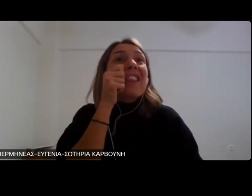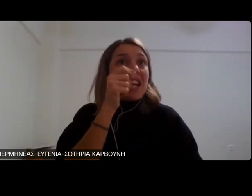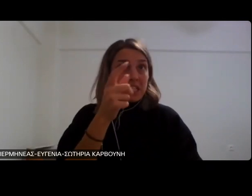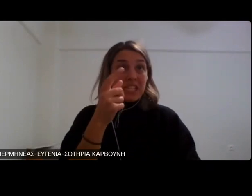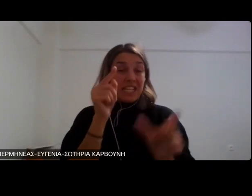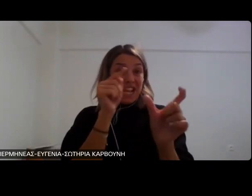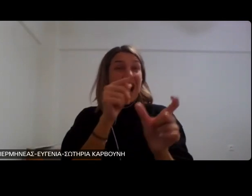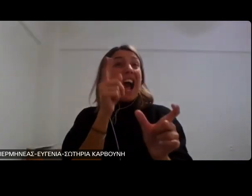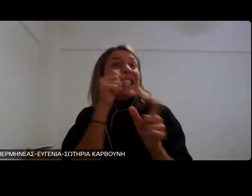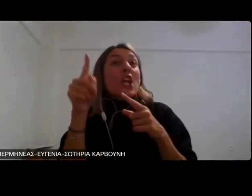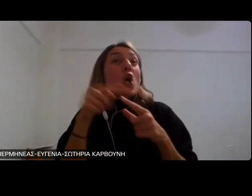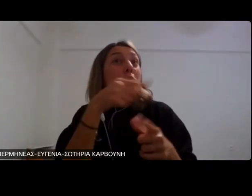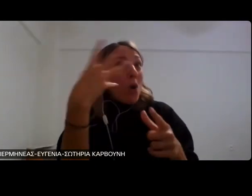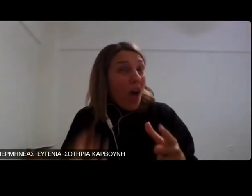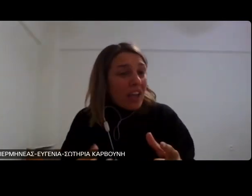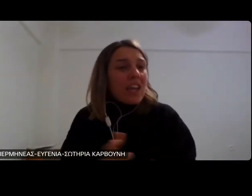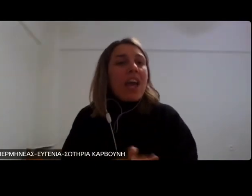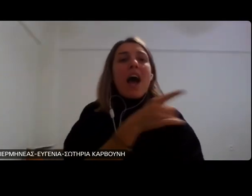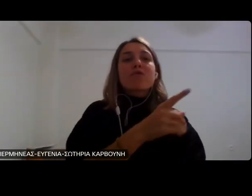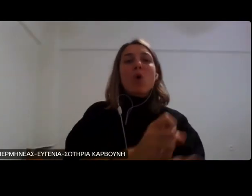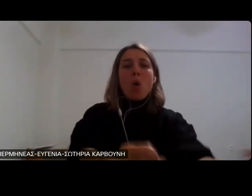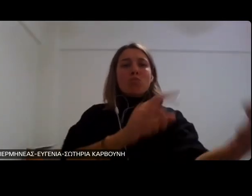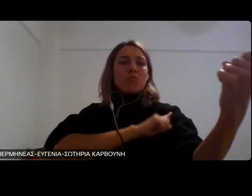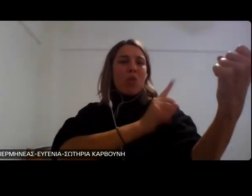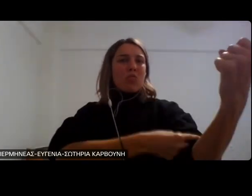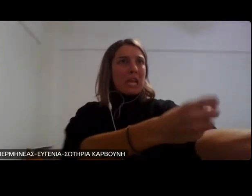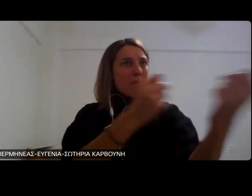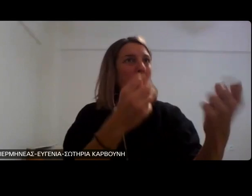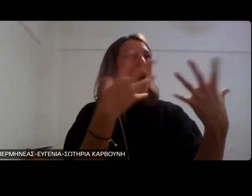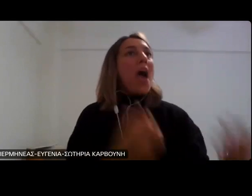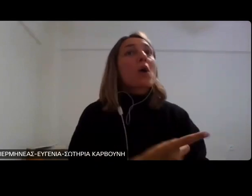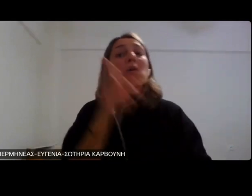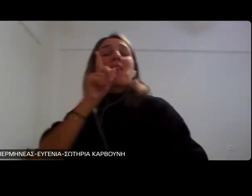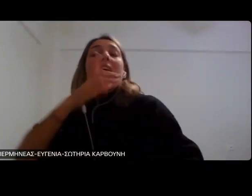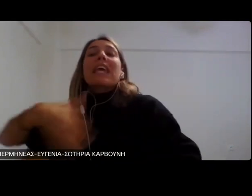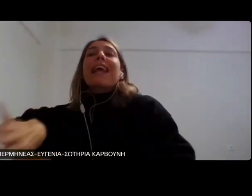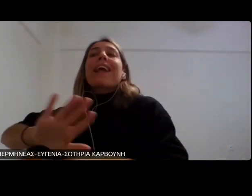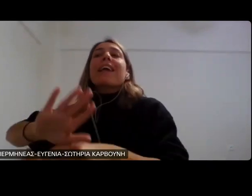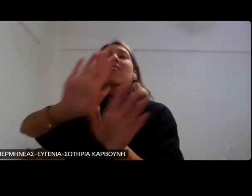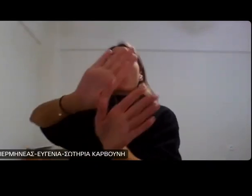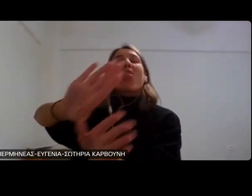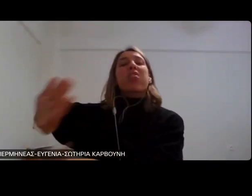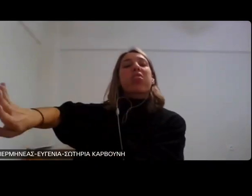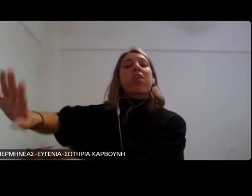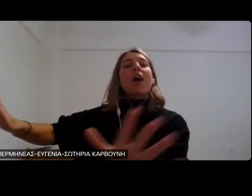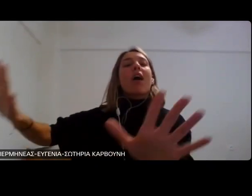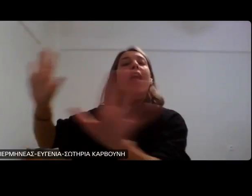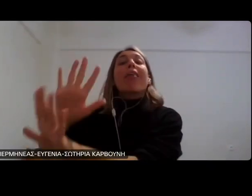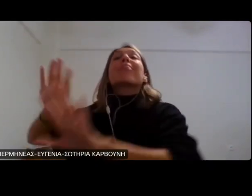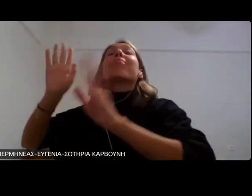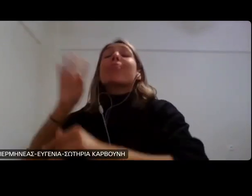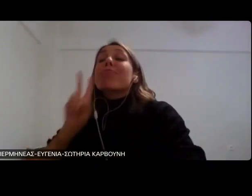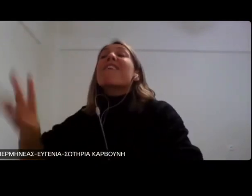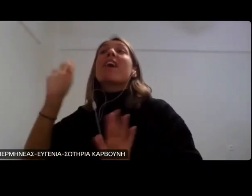κυριαρχία τους και κατά συνέπεια να εξασφαλίσουν ότι η άλλη φύση των γυναικών παραμένει αόρατη. Εδώ και κάποια χρόνια γίνονται